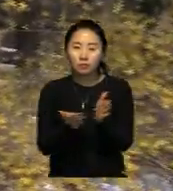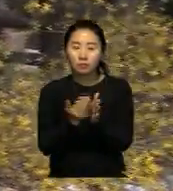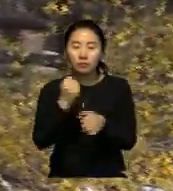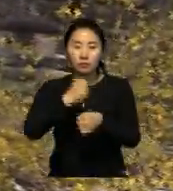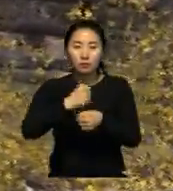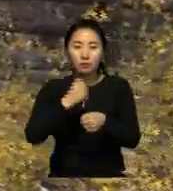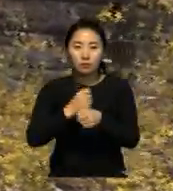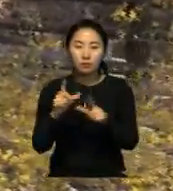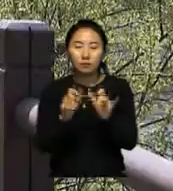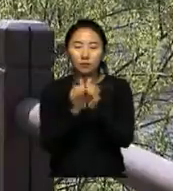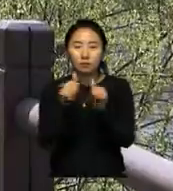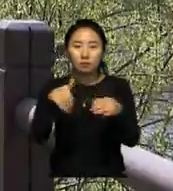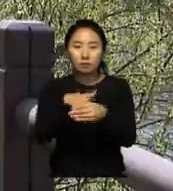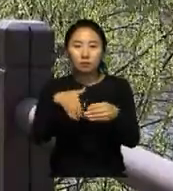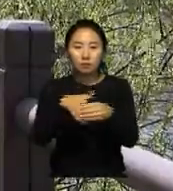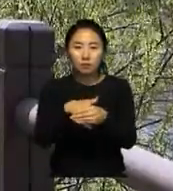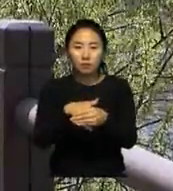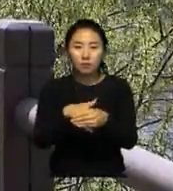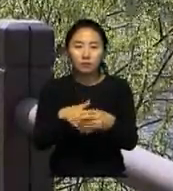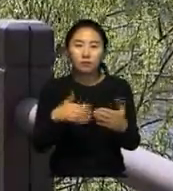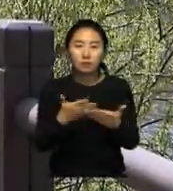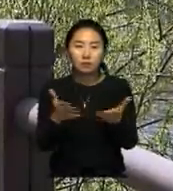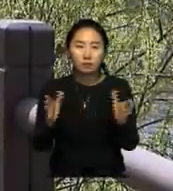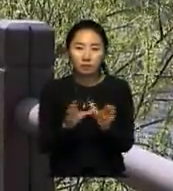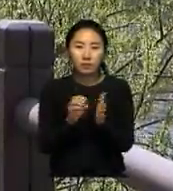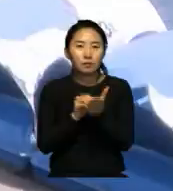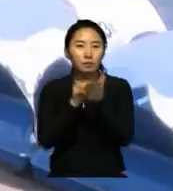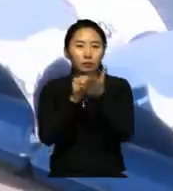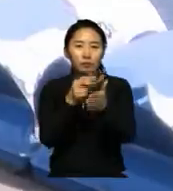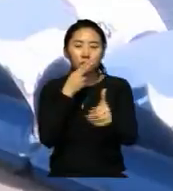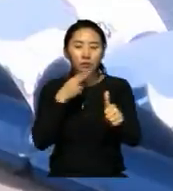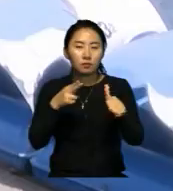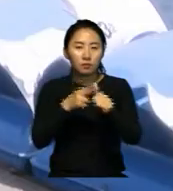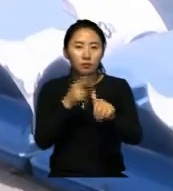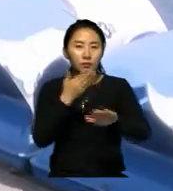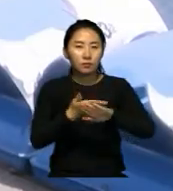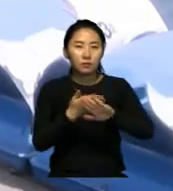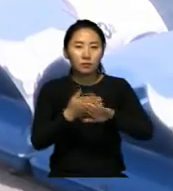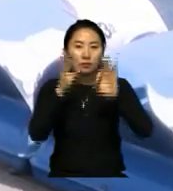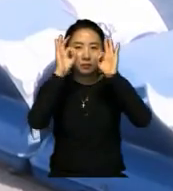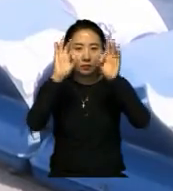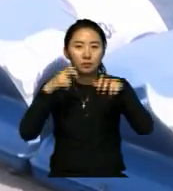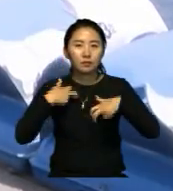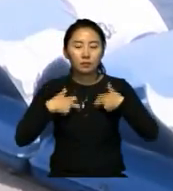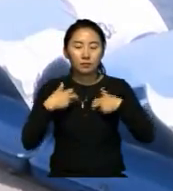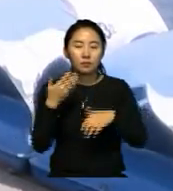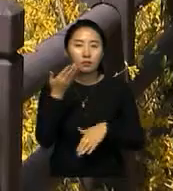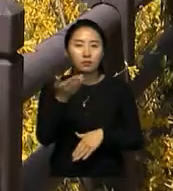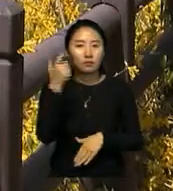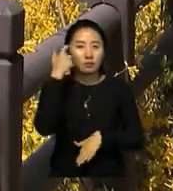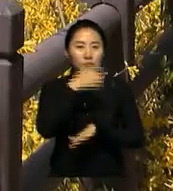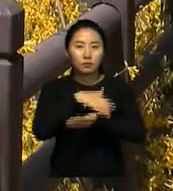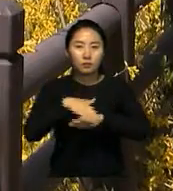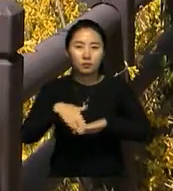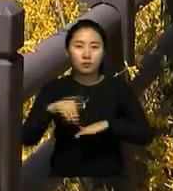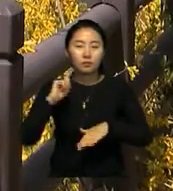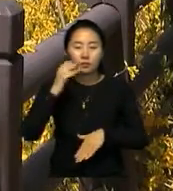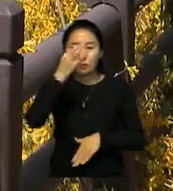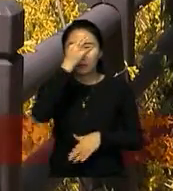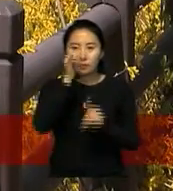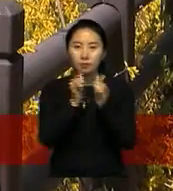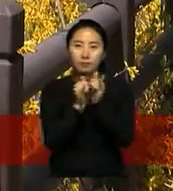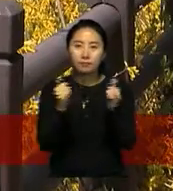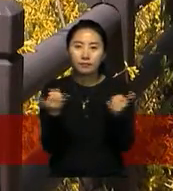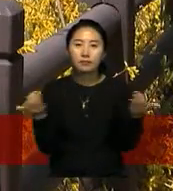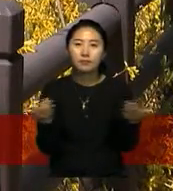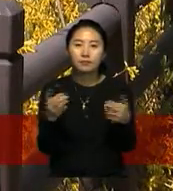주민들은 문화마을 공모 사업에도 도전해 또 다른 볼거리와 즐길 거리를 제공할 계획입니다. 예술가들이 많으시고